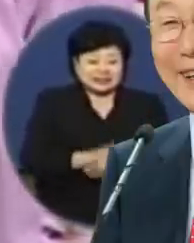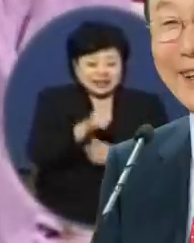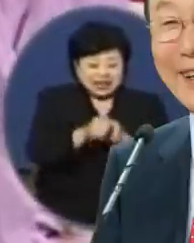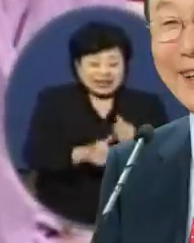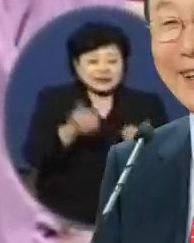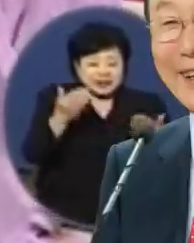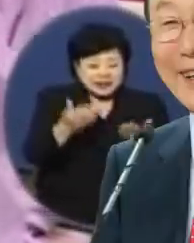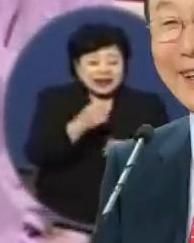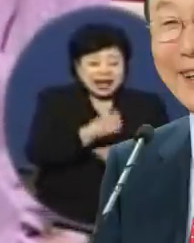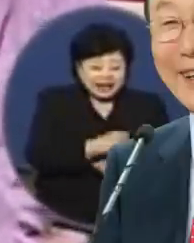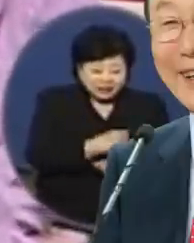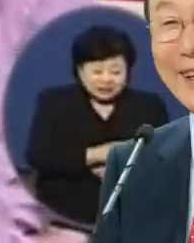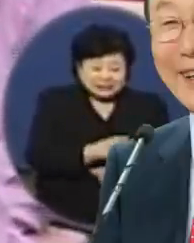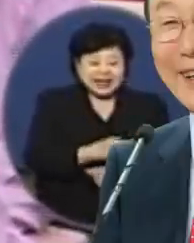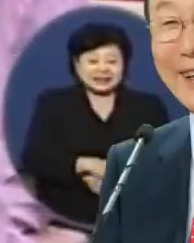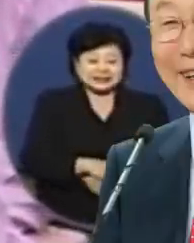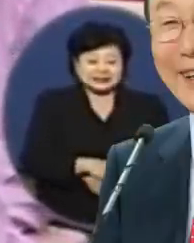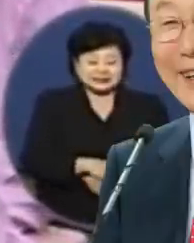하나님의 일을 하는 것이다.